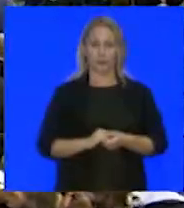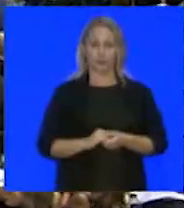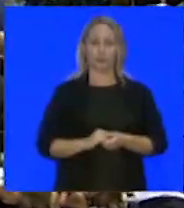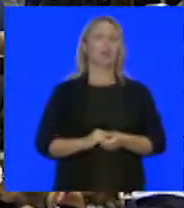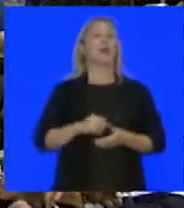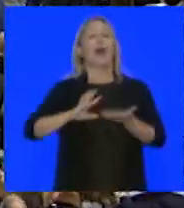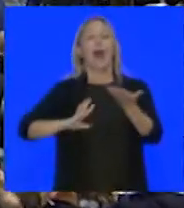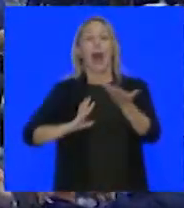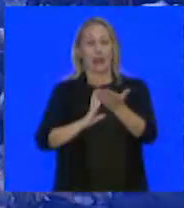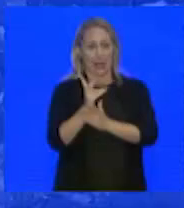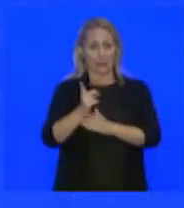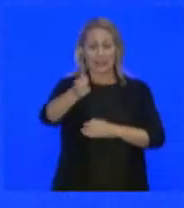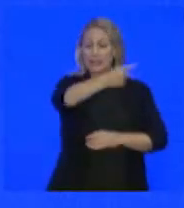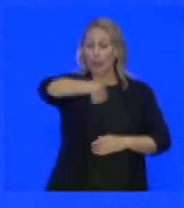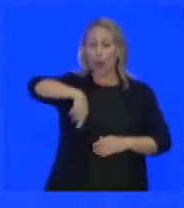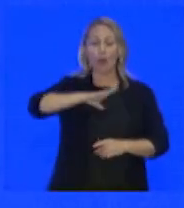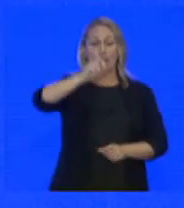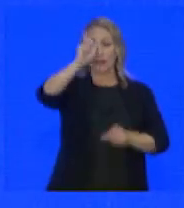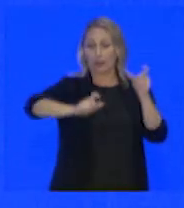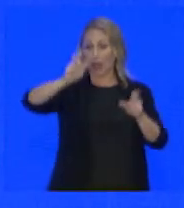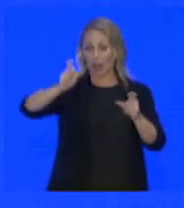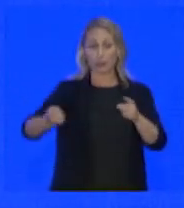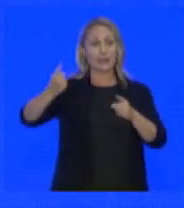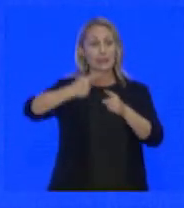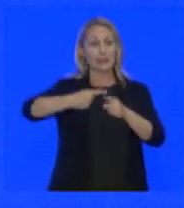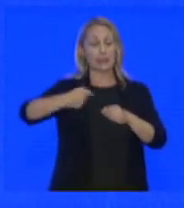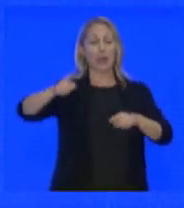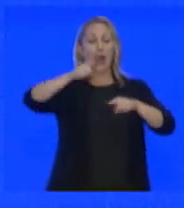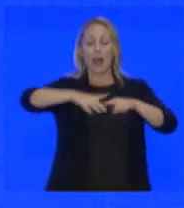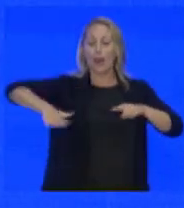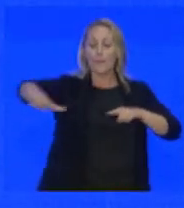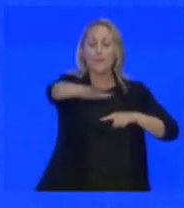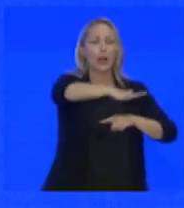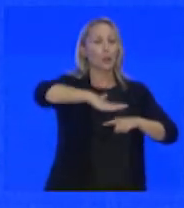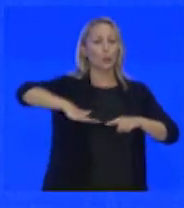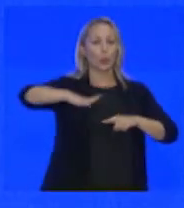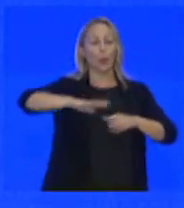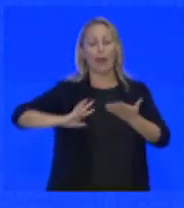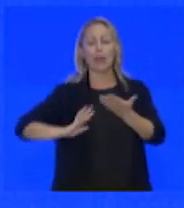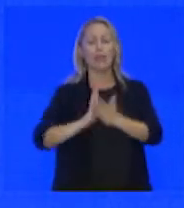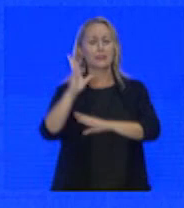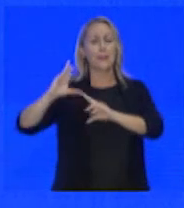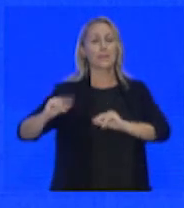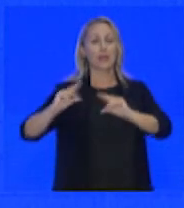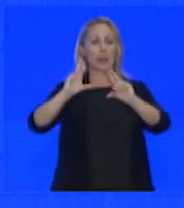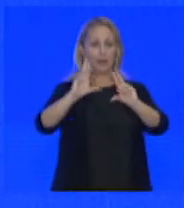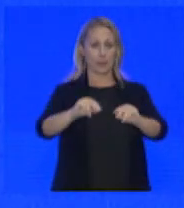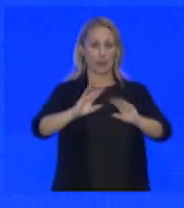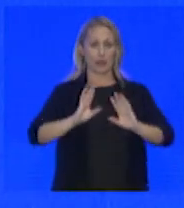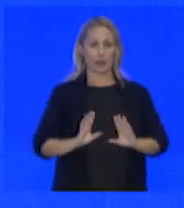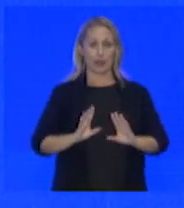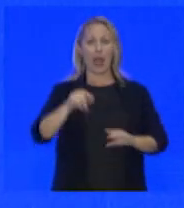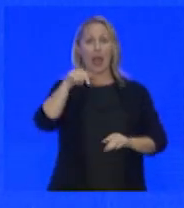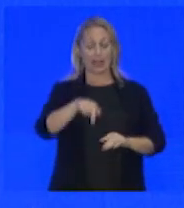Ανάπτυξη για όλους, αλλά και ανάπτυξη παντού. Γι' αυτό πρωτίστως μας εμπιστεύτηκαν οι πολίτες και αυτό θα